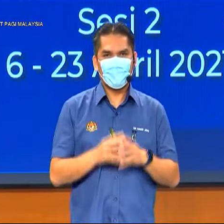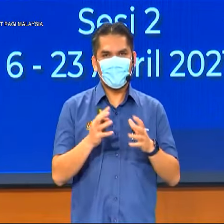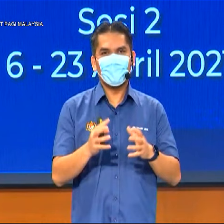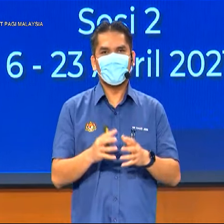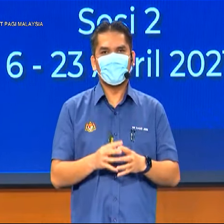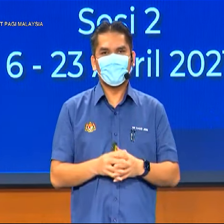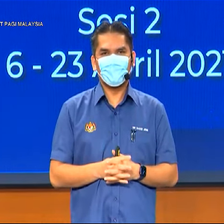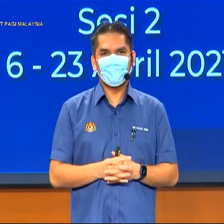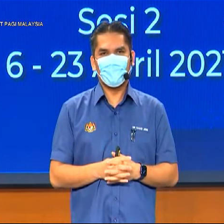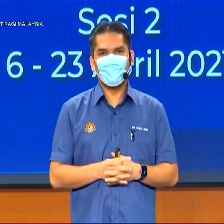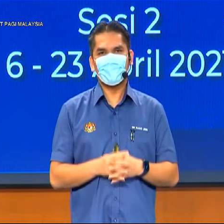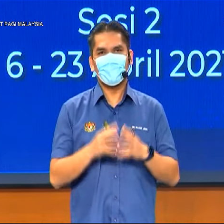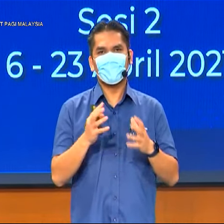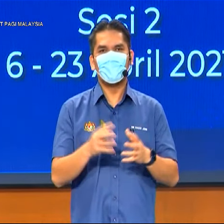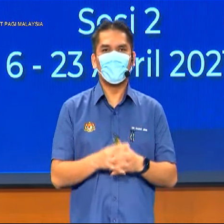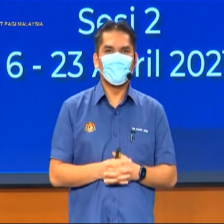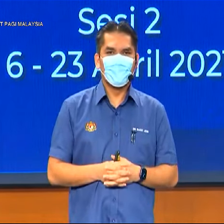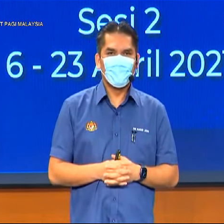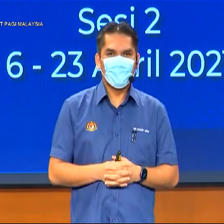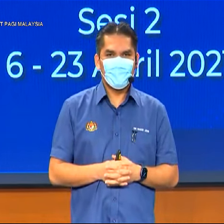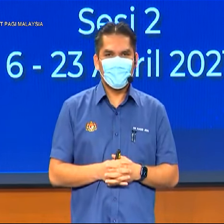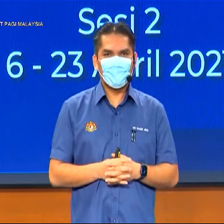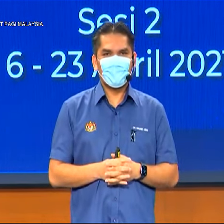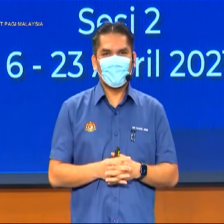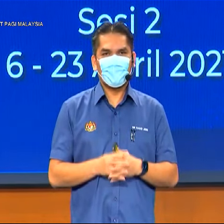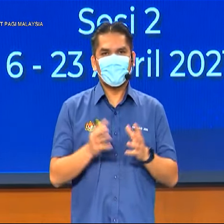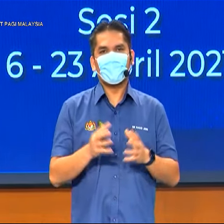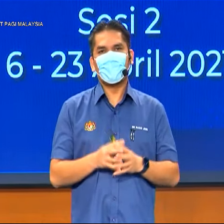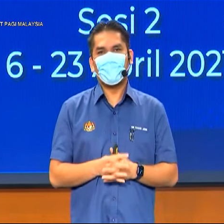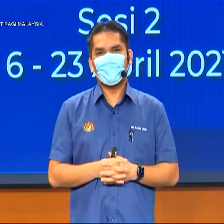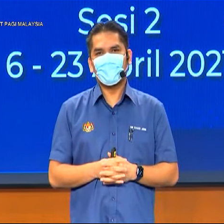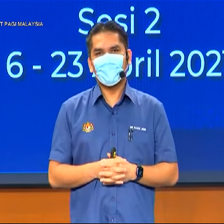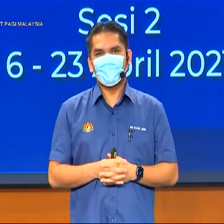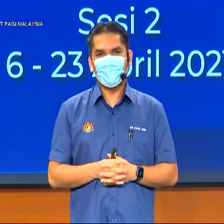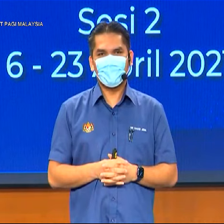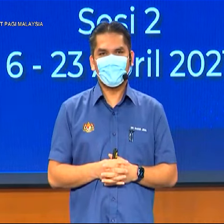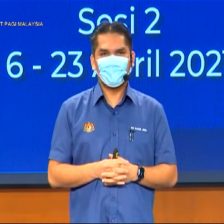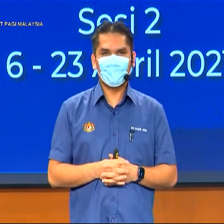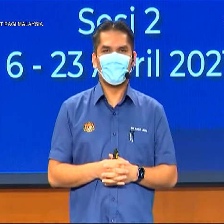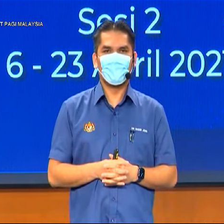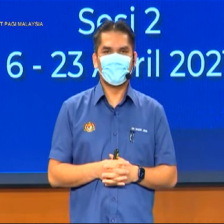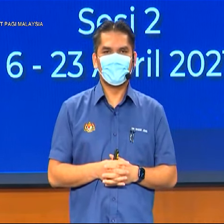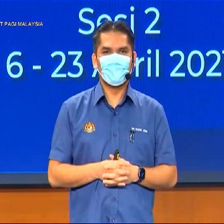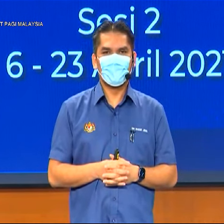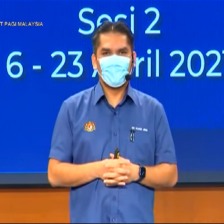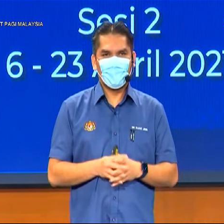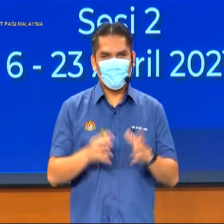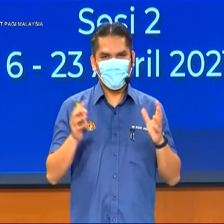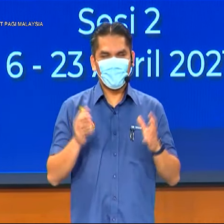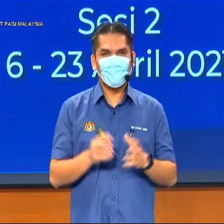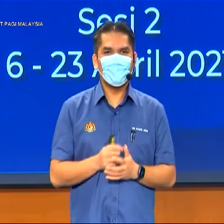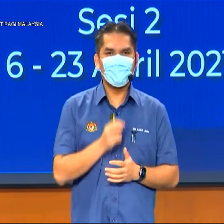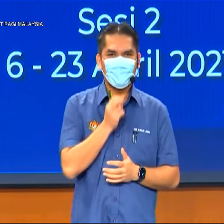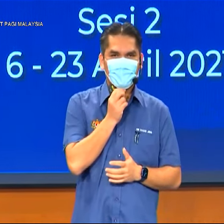jangkitan komik 19 ataupun menjadi rontek rapat kepada pesakit komik 19